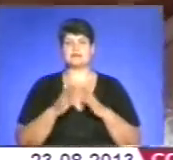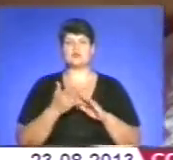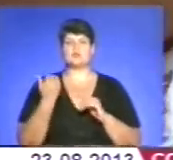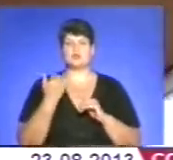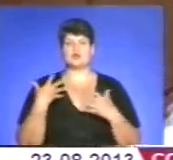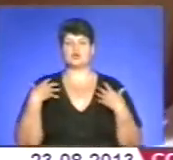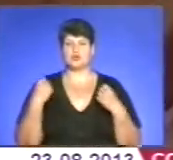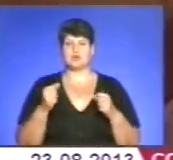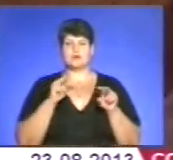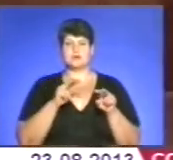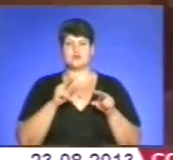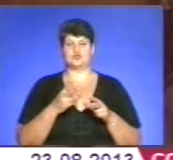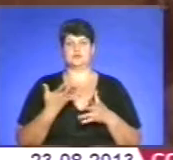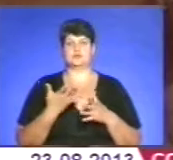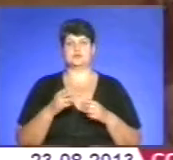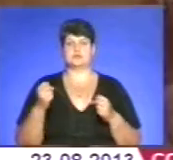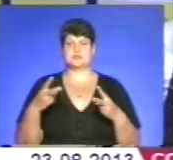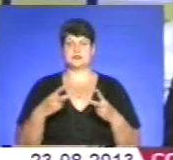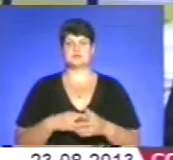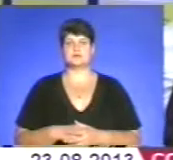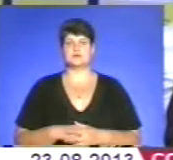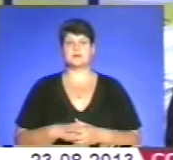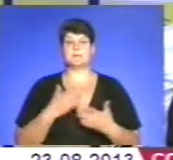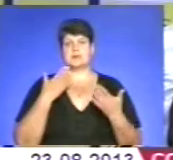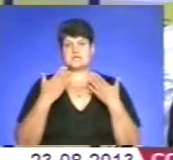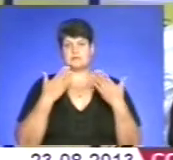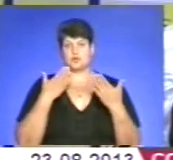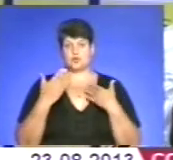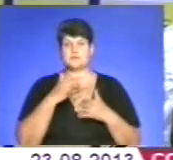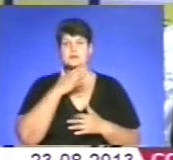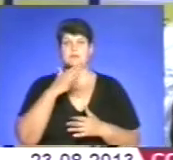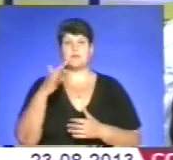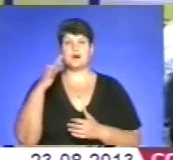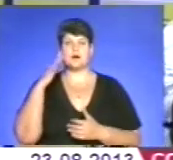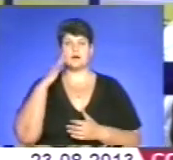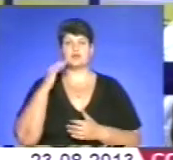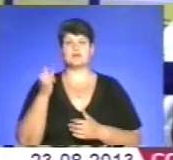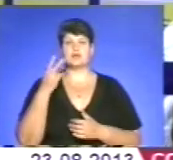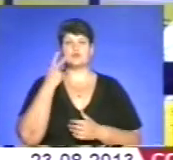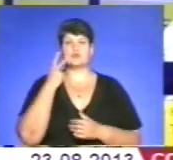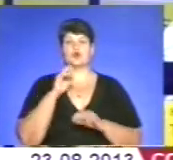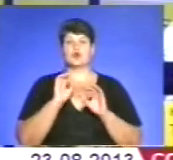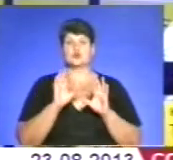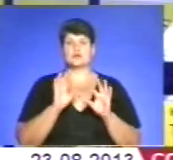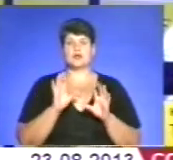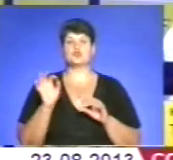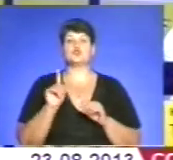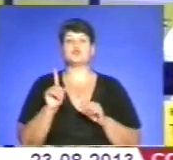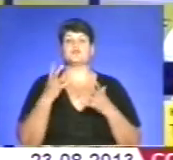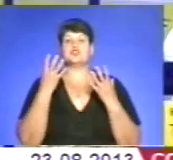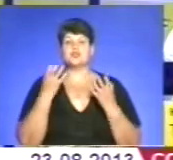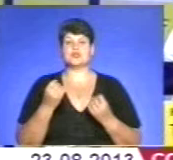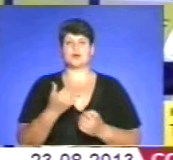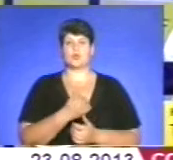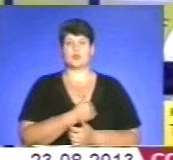стежать відповідні спеціалісти. Ми спілкуємося з ними багато, і вони постійно розказують нам про те, що би вони ще